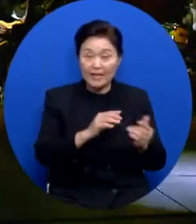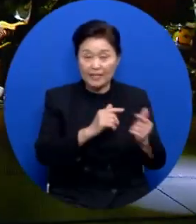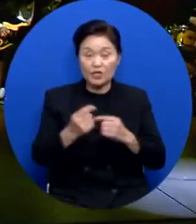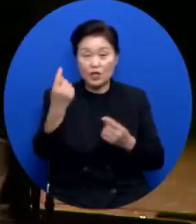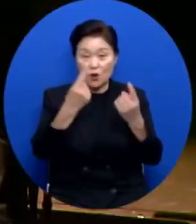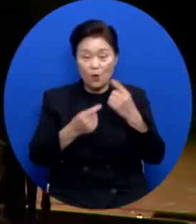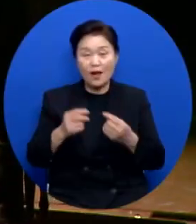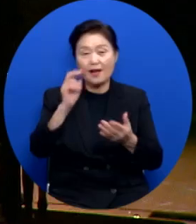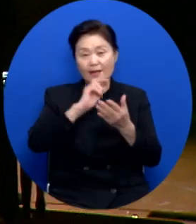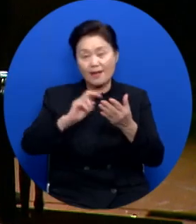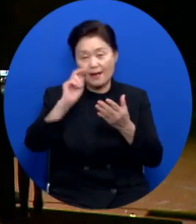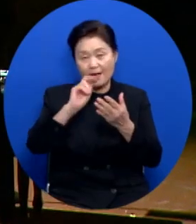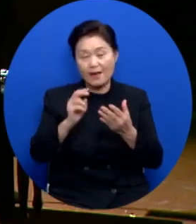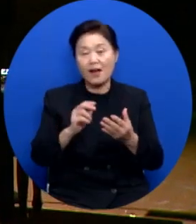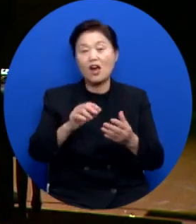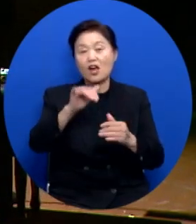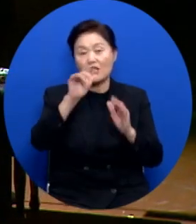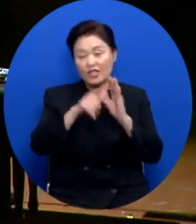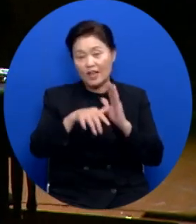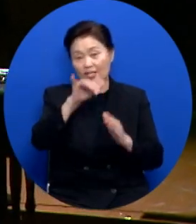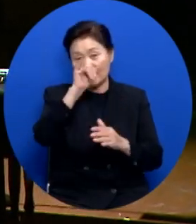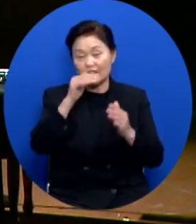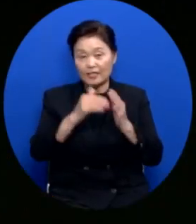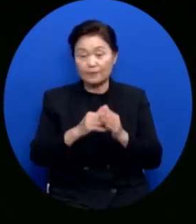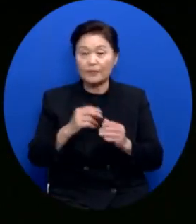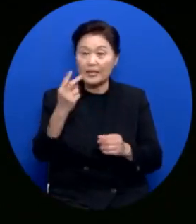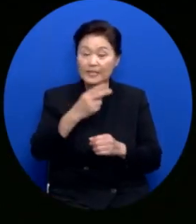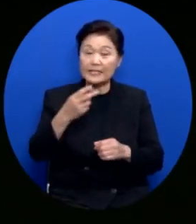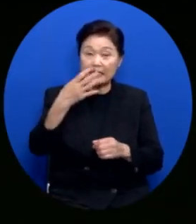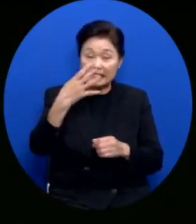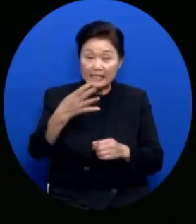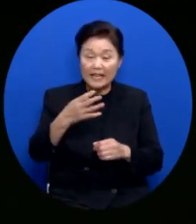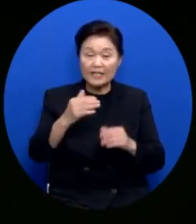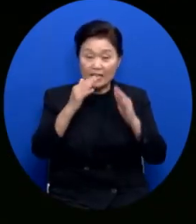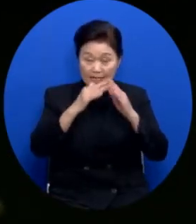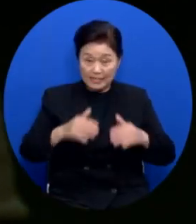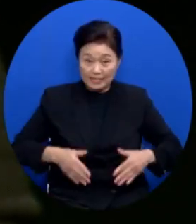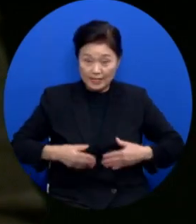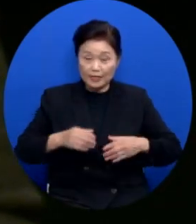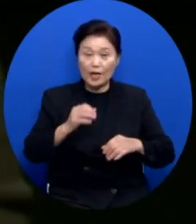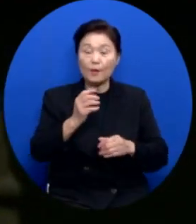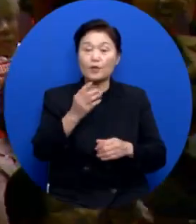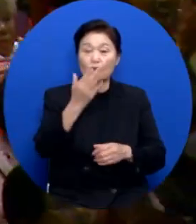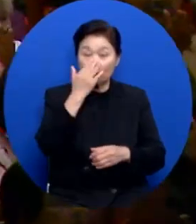펼쳐졌습니다. 아울러 CTS 전남 방송은 2004년 전남 순천에 개국해